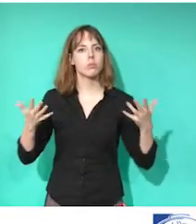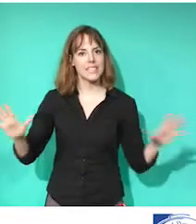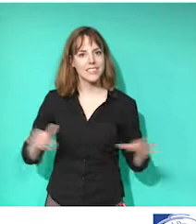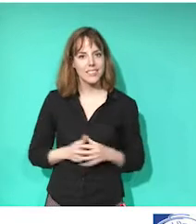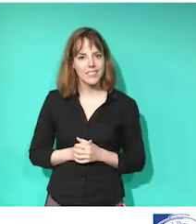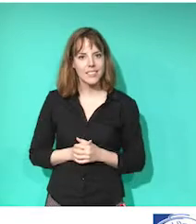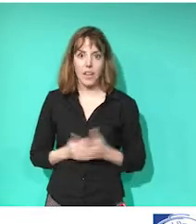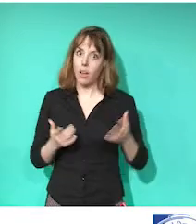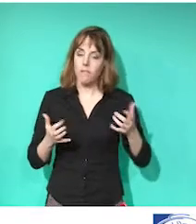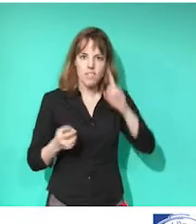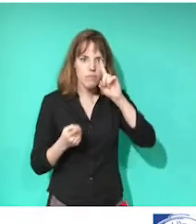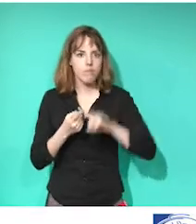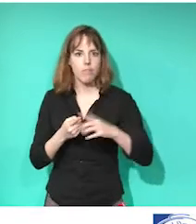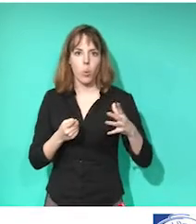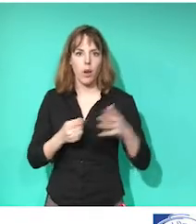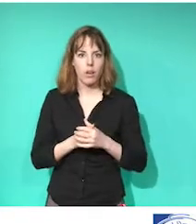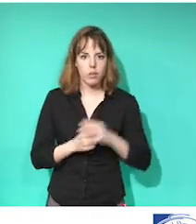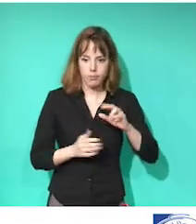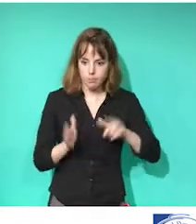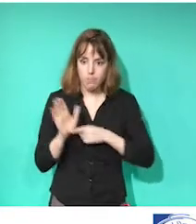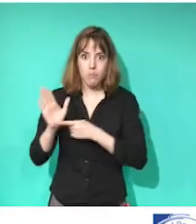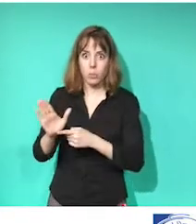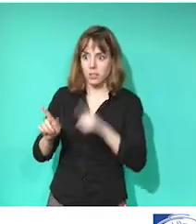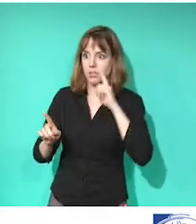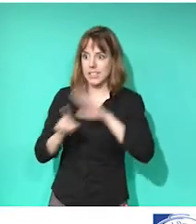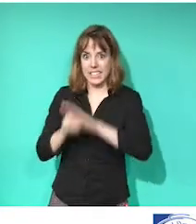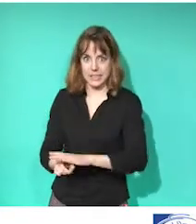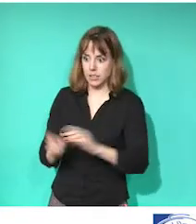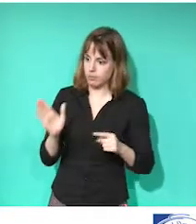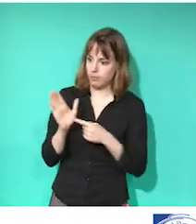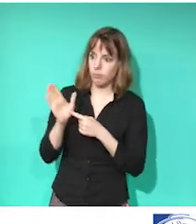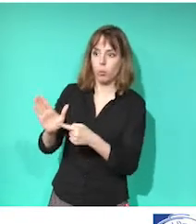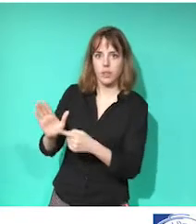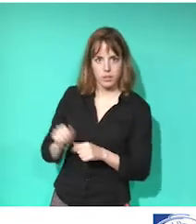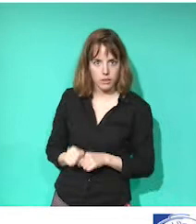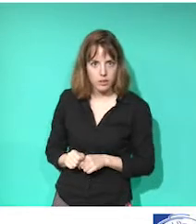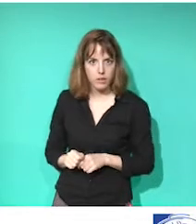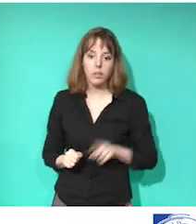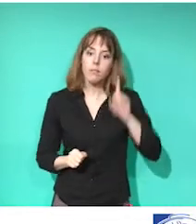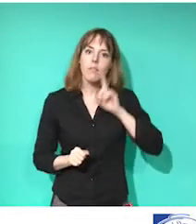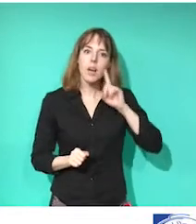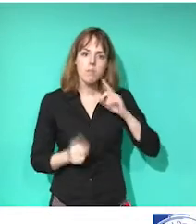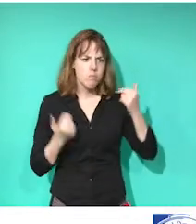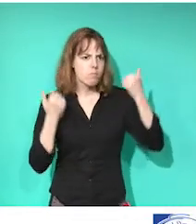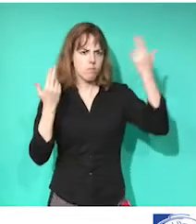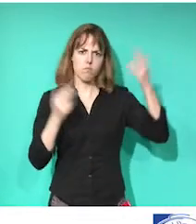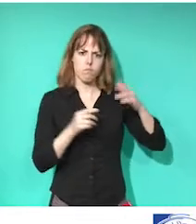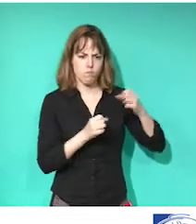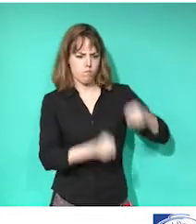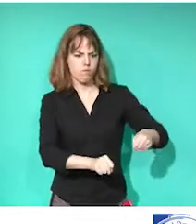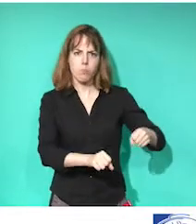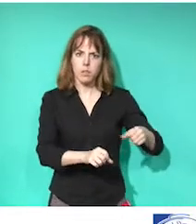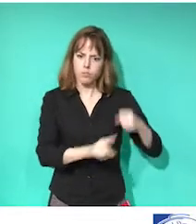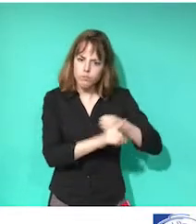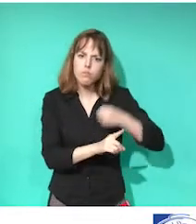C'était rendre visible le sexisme. Oui. C'était donner à voir des femmes qui résistent et agissent. Et puis,